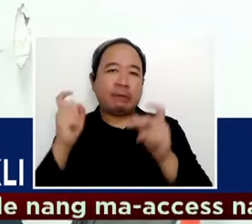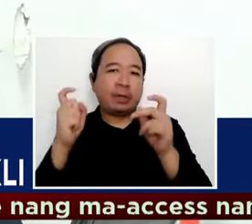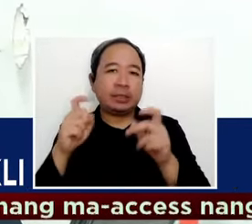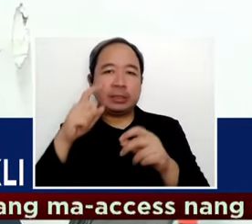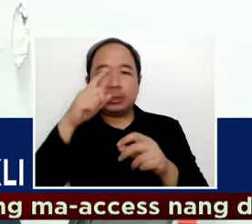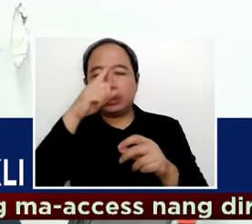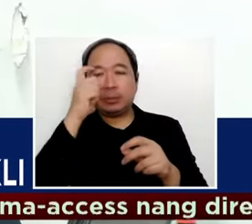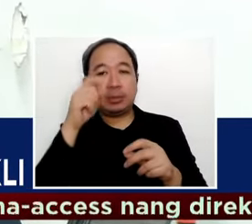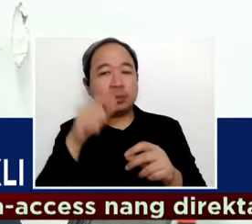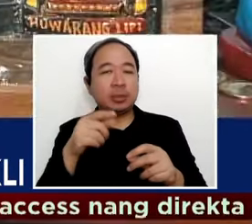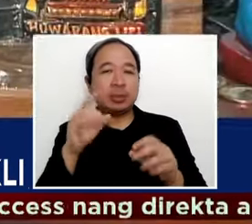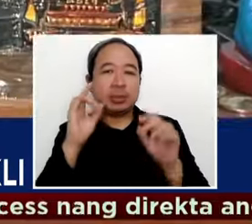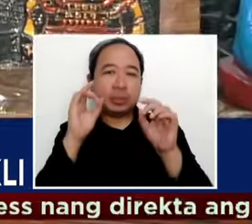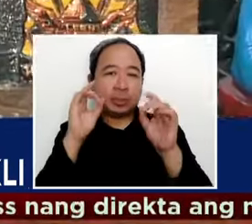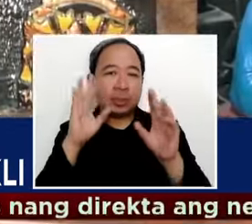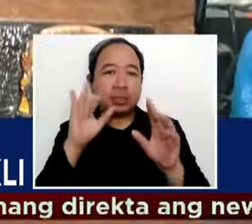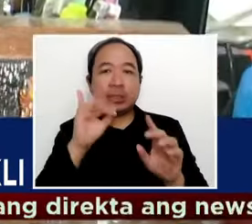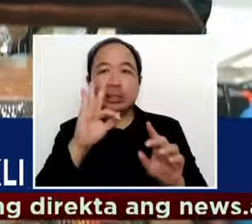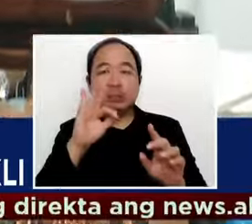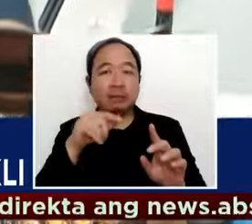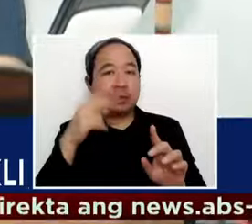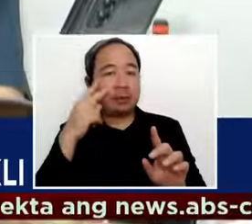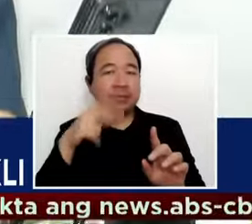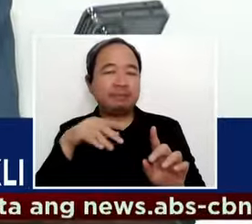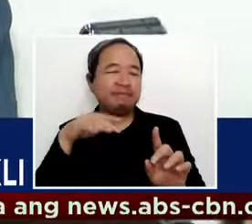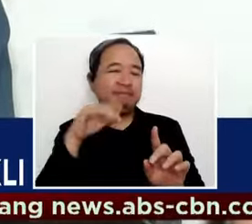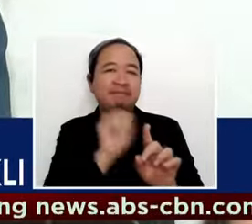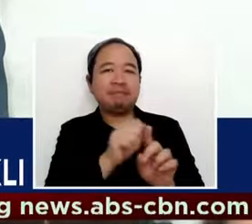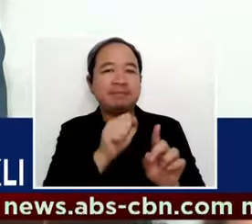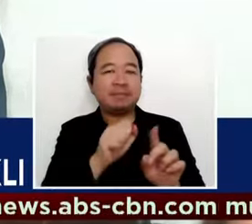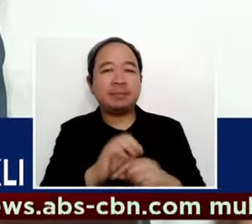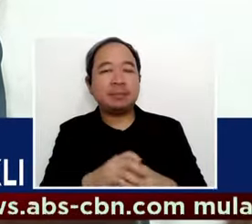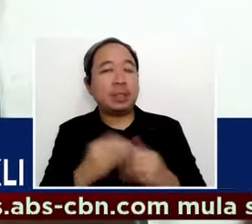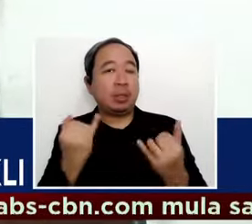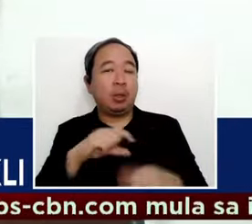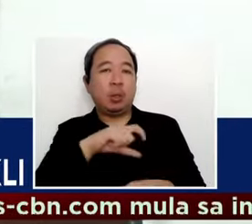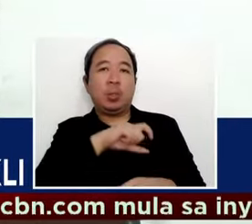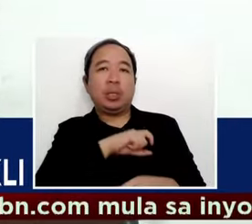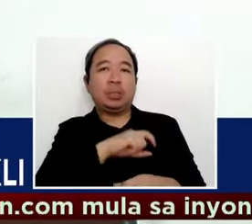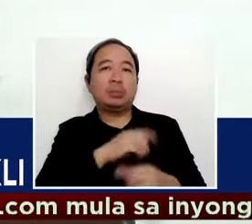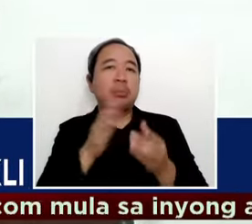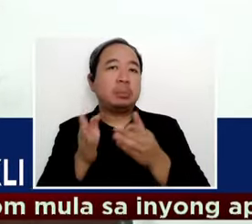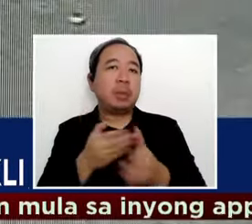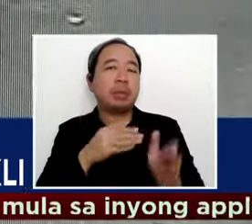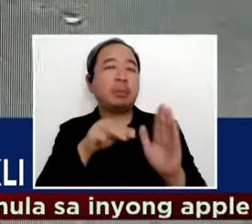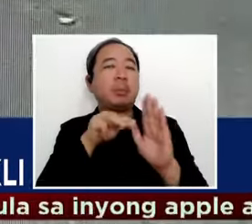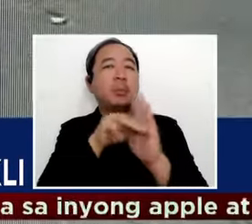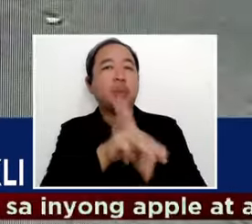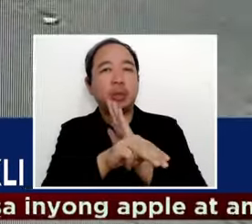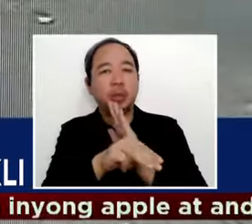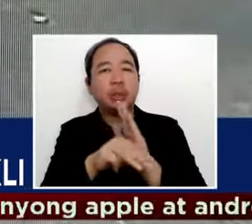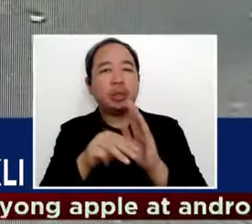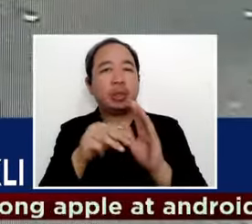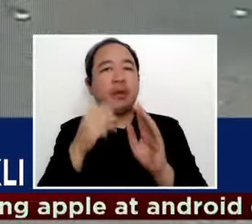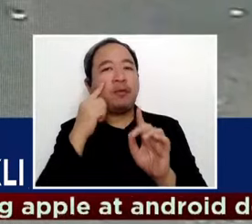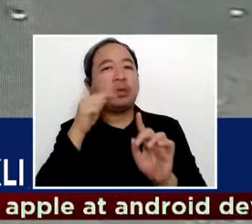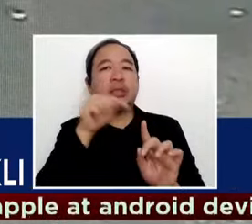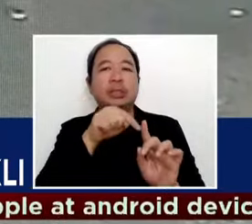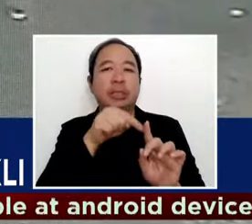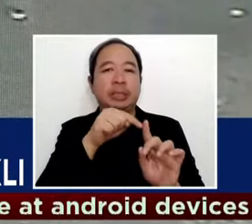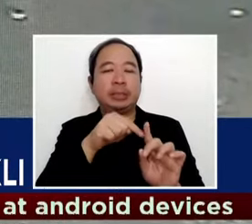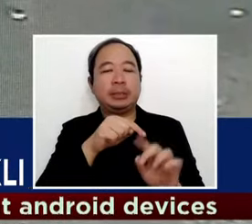kapag naunahan natin siya. Inihahanda na sa ngayon ng pulisya ang reklamong murder laban sa suspect. Karen de